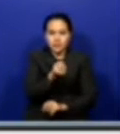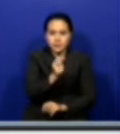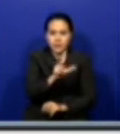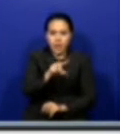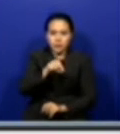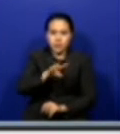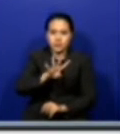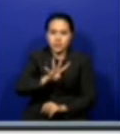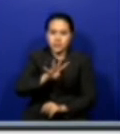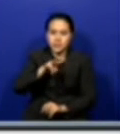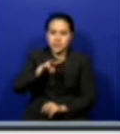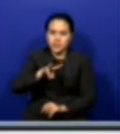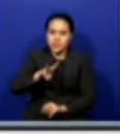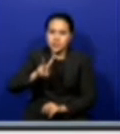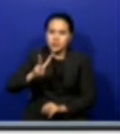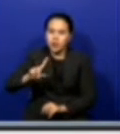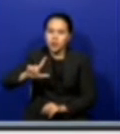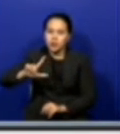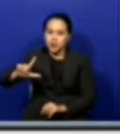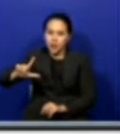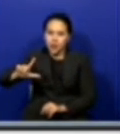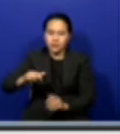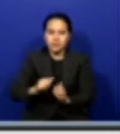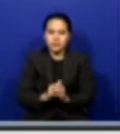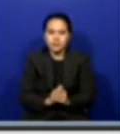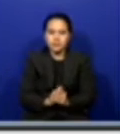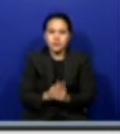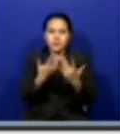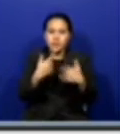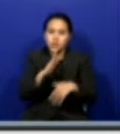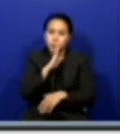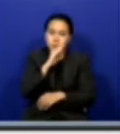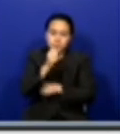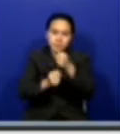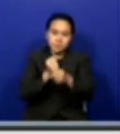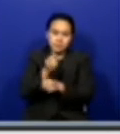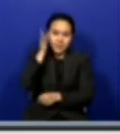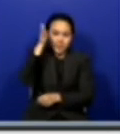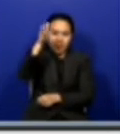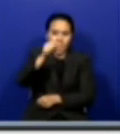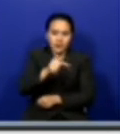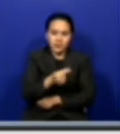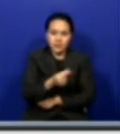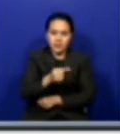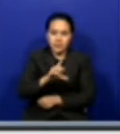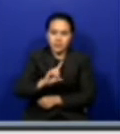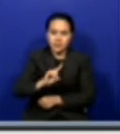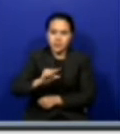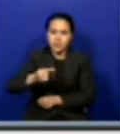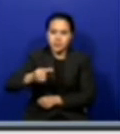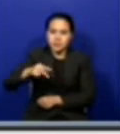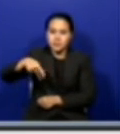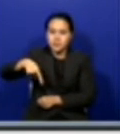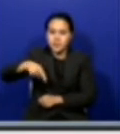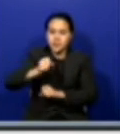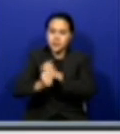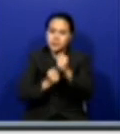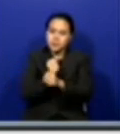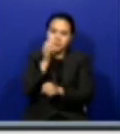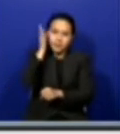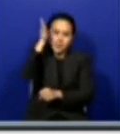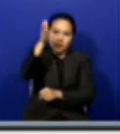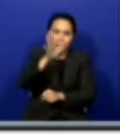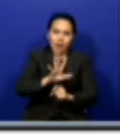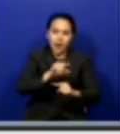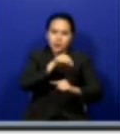13.472 ล้านบาทซึ่งหาก GDP ปีหน้าติดลบร้อยละ5อัตราหนี้ครัวเรือนต่